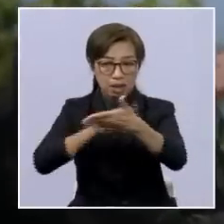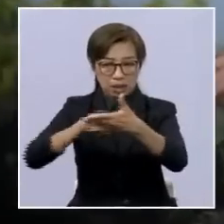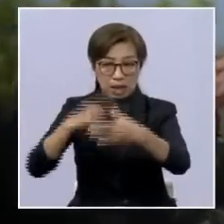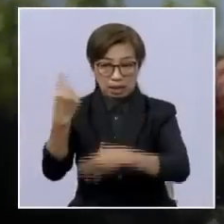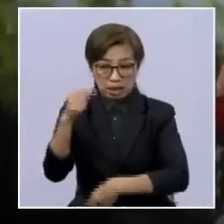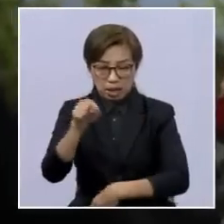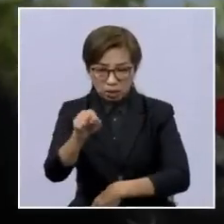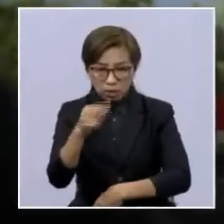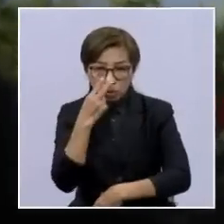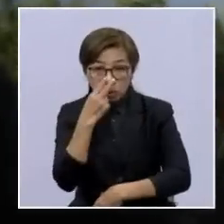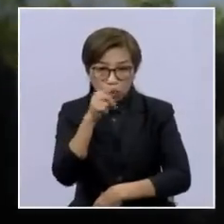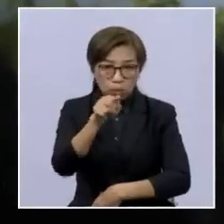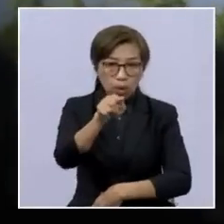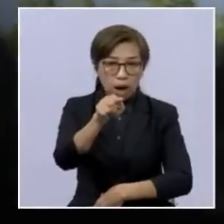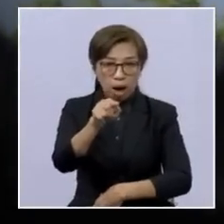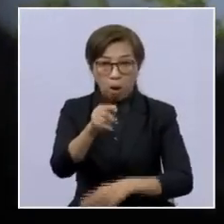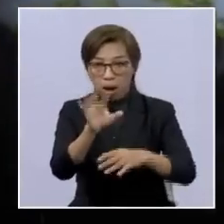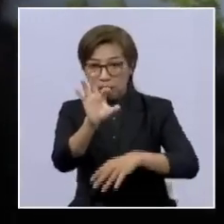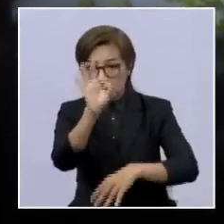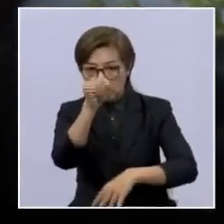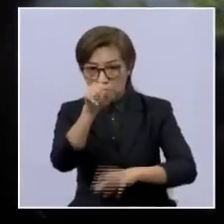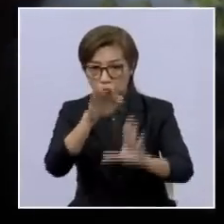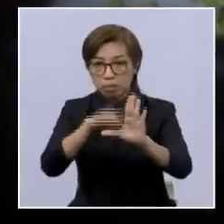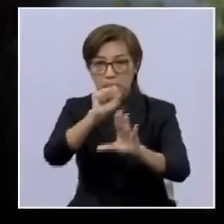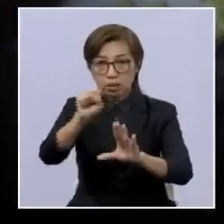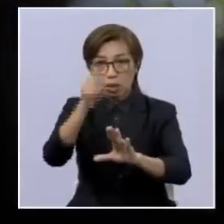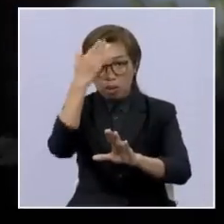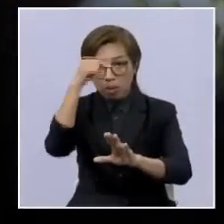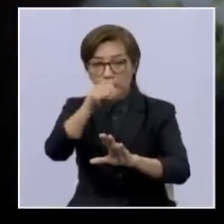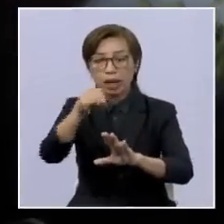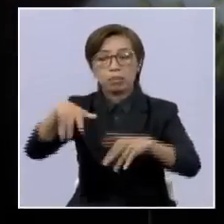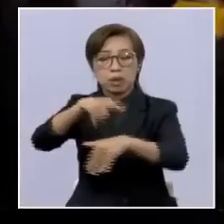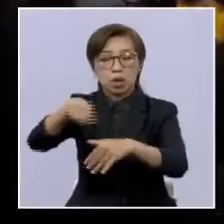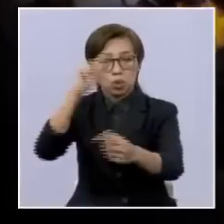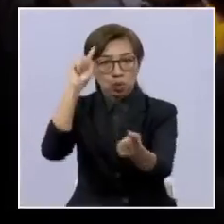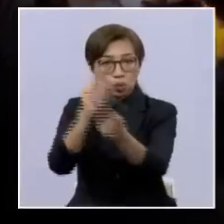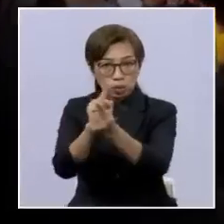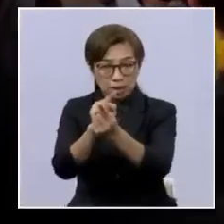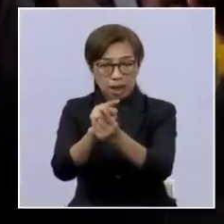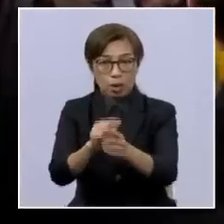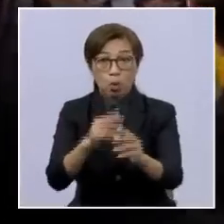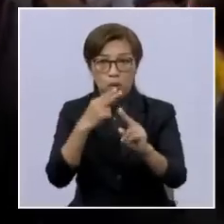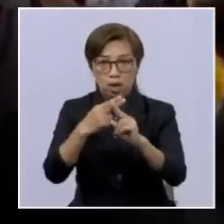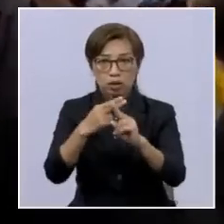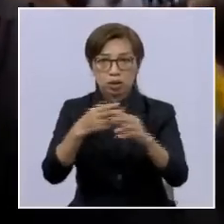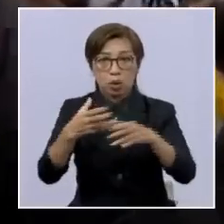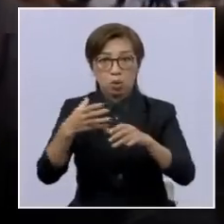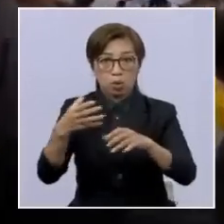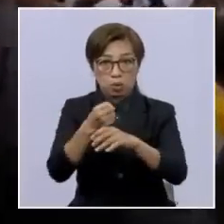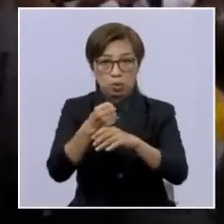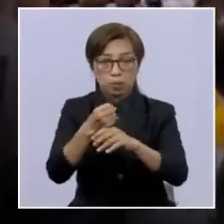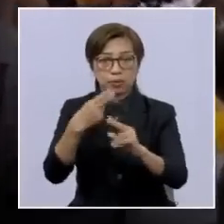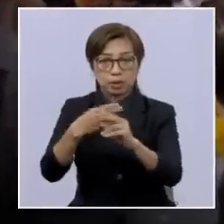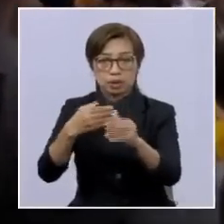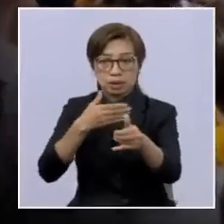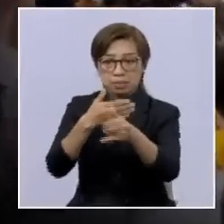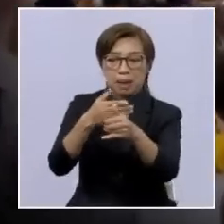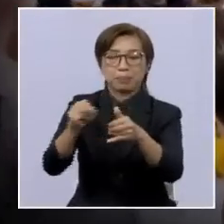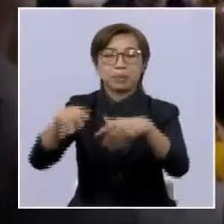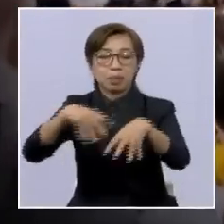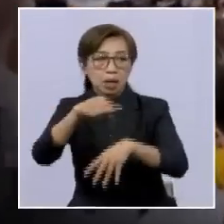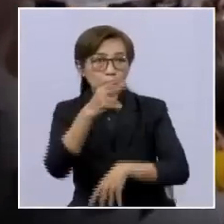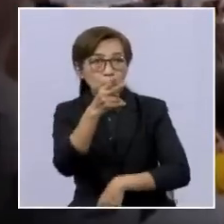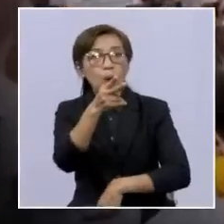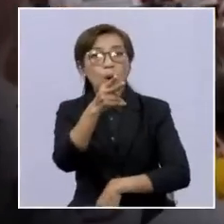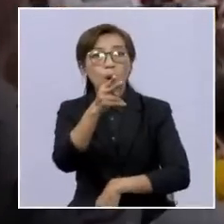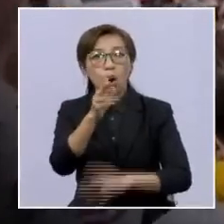เอาคนที่อย่างน้อยๆเป็นที่รู้จักแล้วก็เอาแบรนด์พักแปะเข้าไปมันก็สองแรงบวก สอดรับกันก็ช่วยกัน ใช่ในขณะเดีย